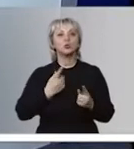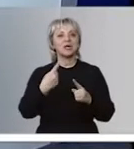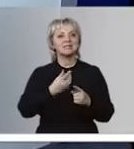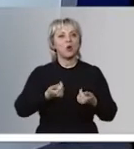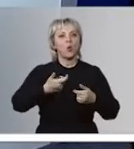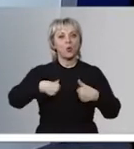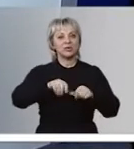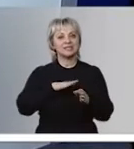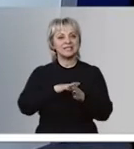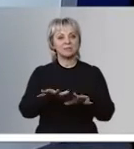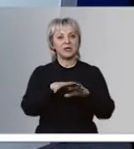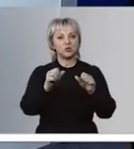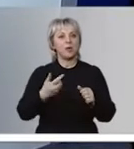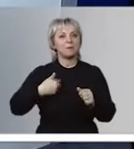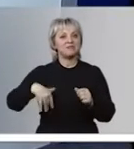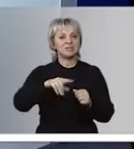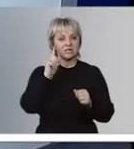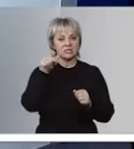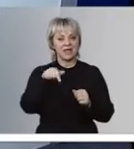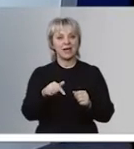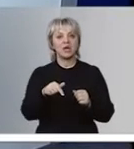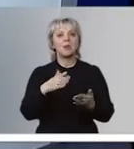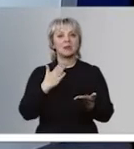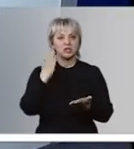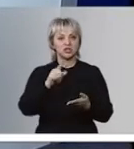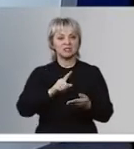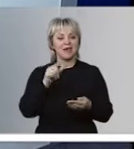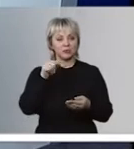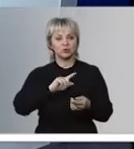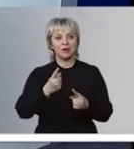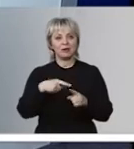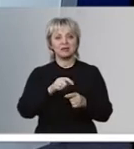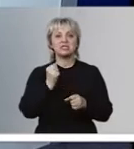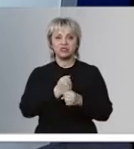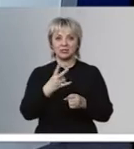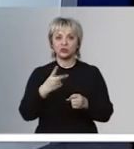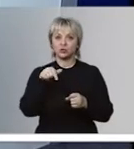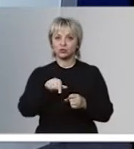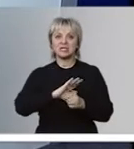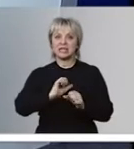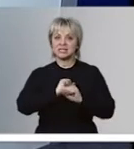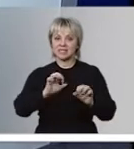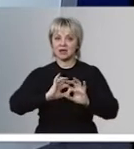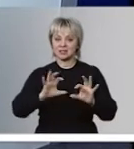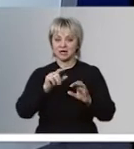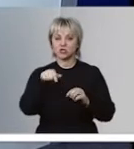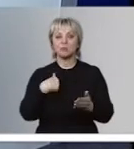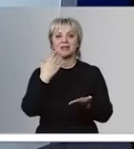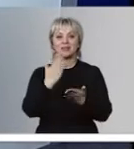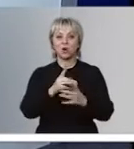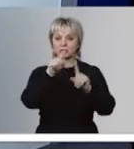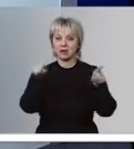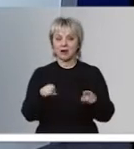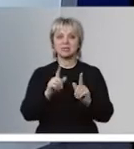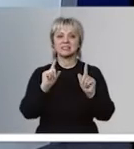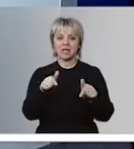это все органы исполнительной власти, мы все, будем говорить, зациклены именно на неразглашение и находимся в